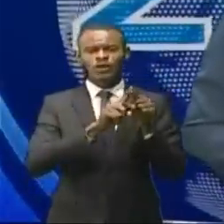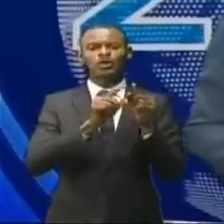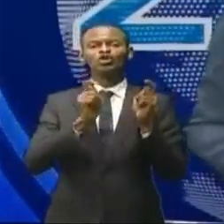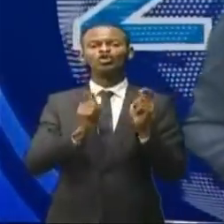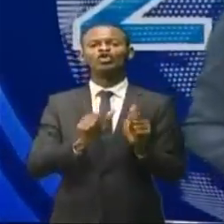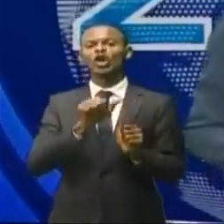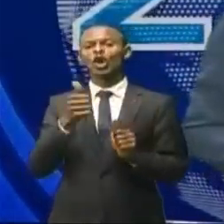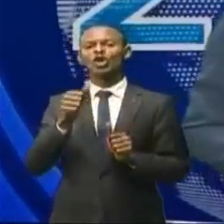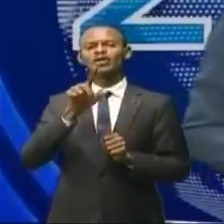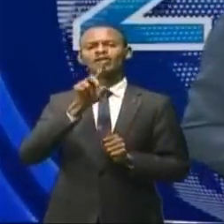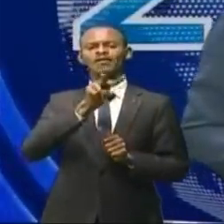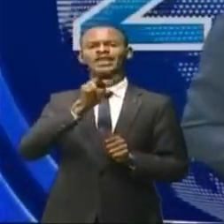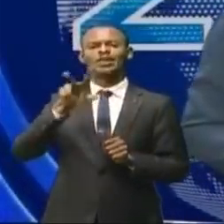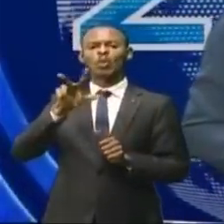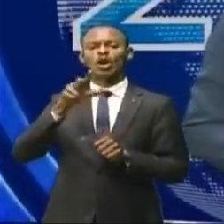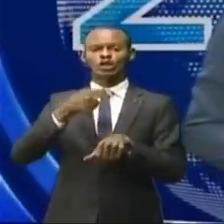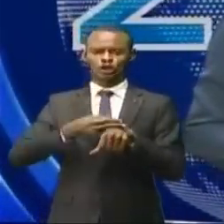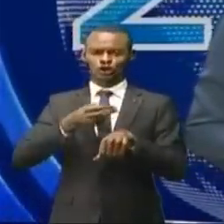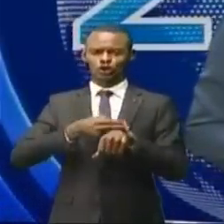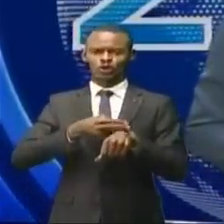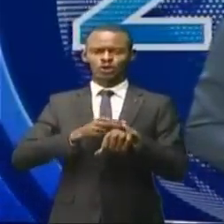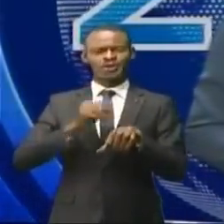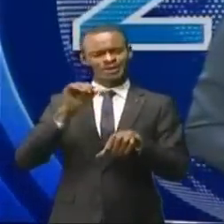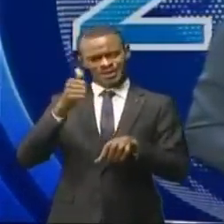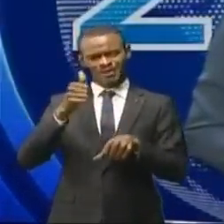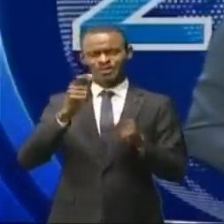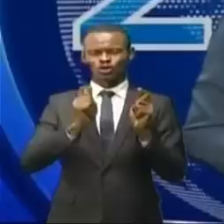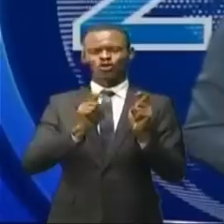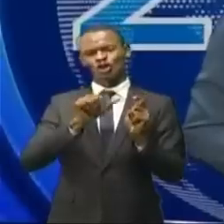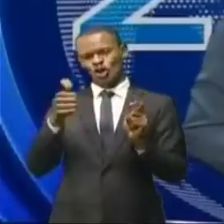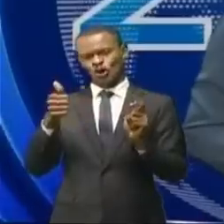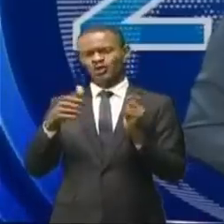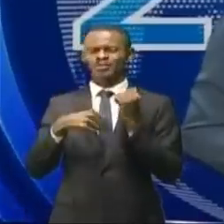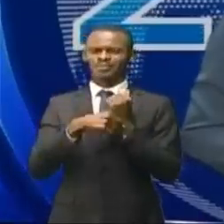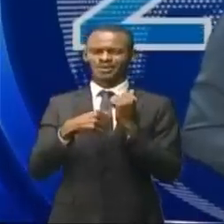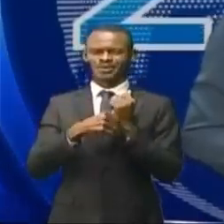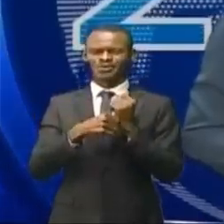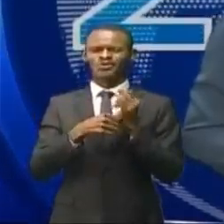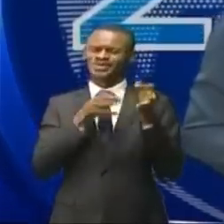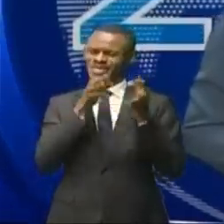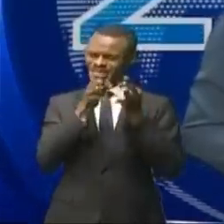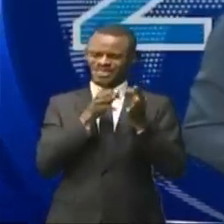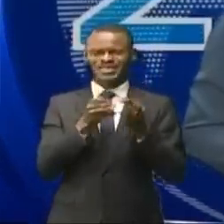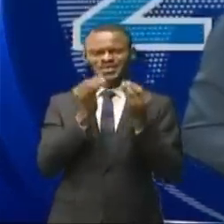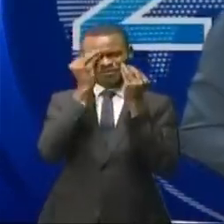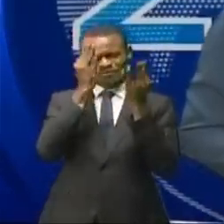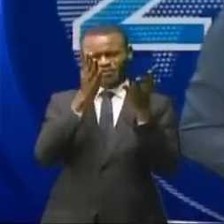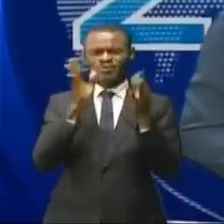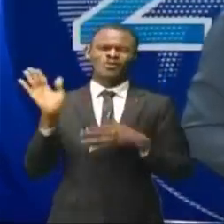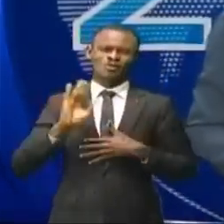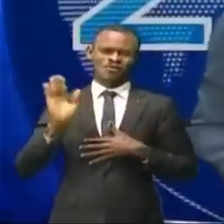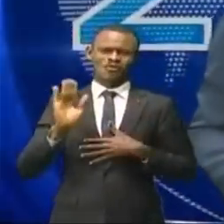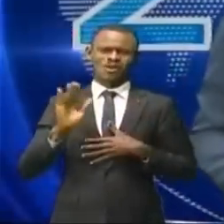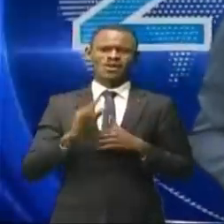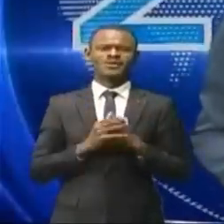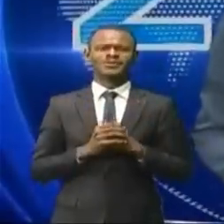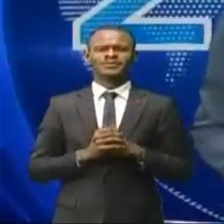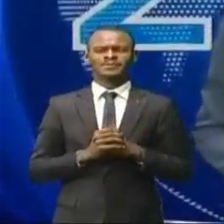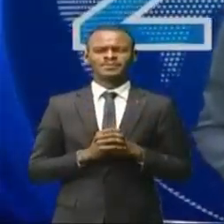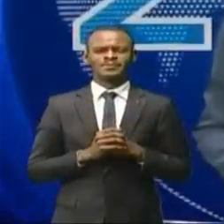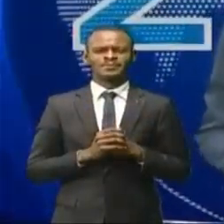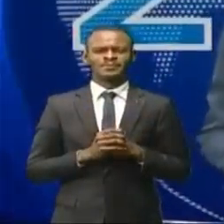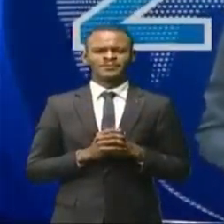pour une autre édition d'information demain on va les retrouver Sandra niangui qui viendra vous informer moi je vous dis au revoir